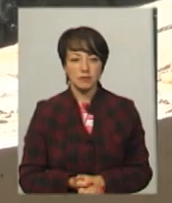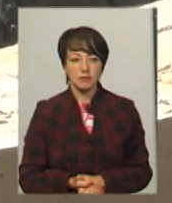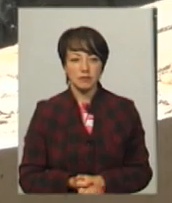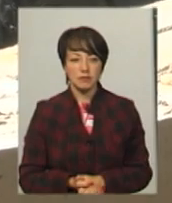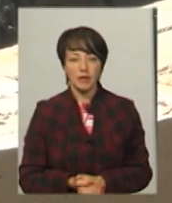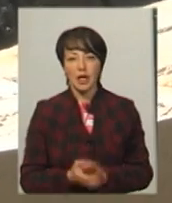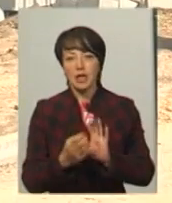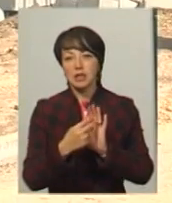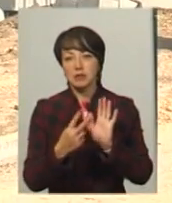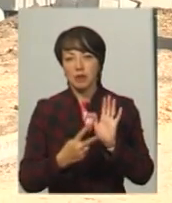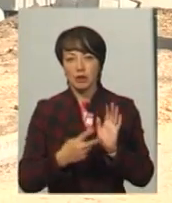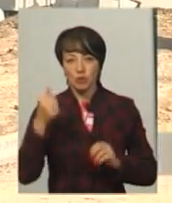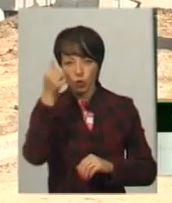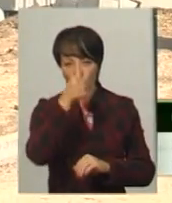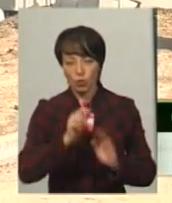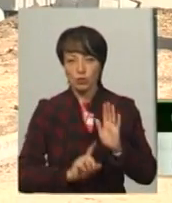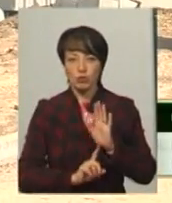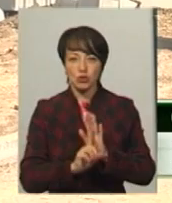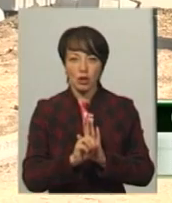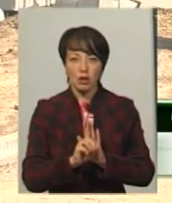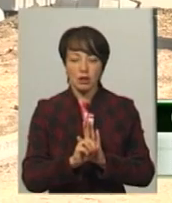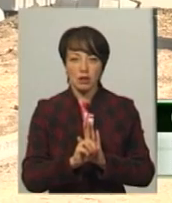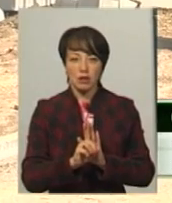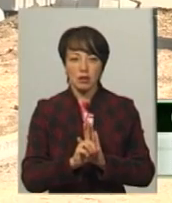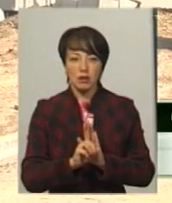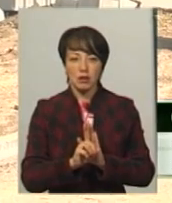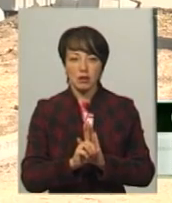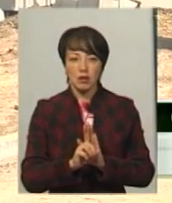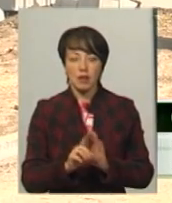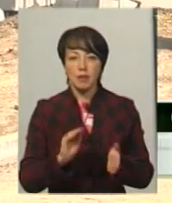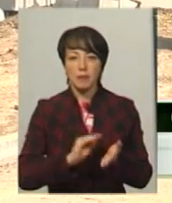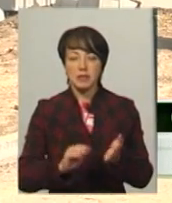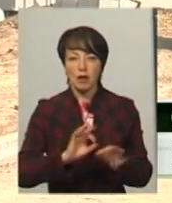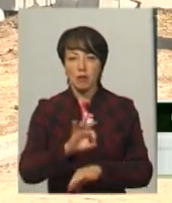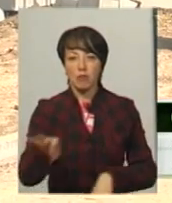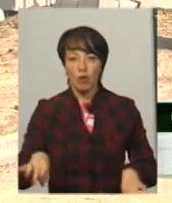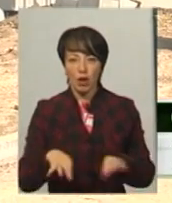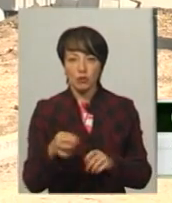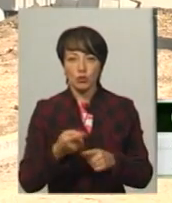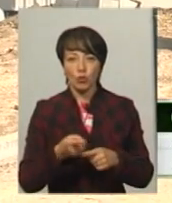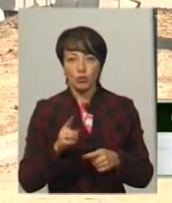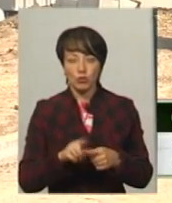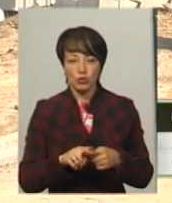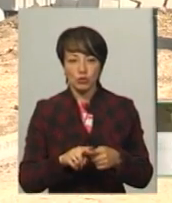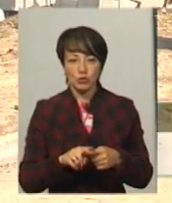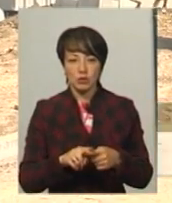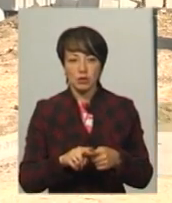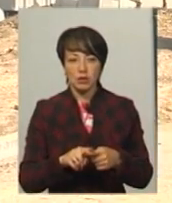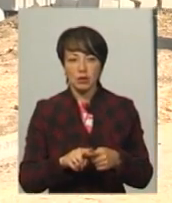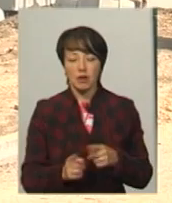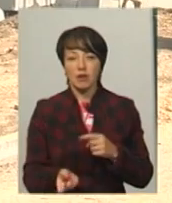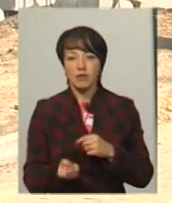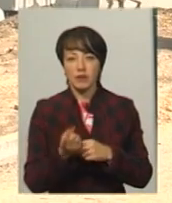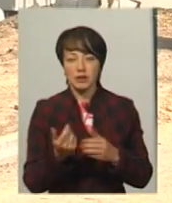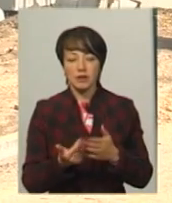З 17-го року розпочали написання цього проєкту. Тому він виник